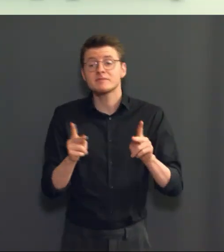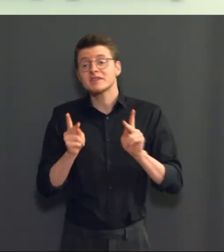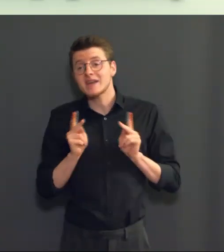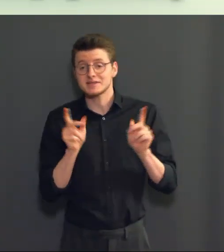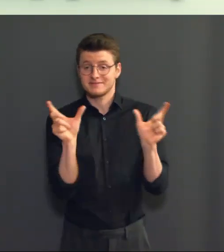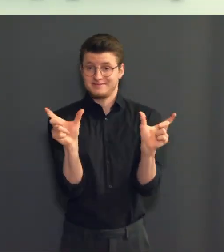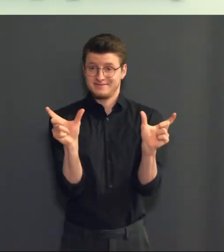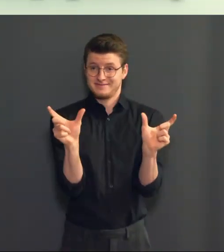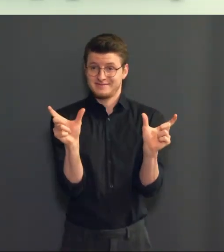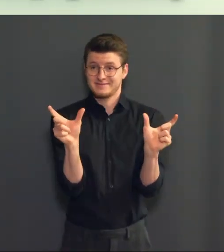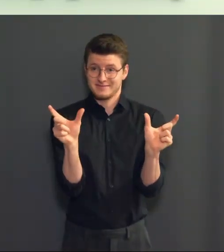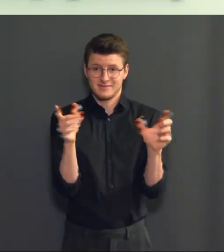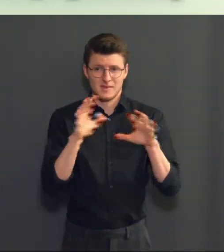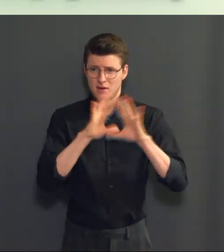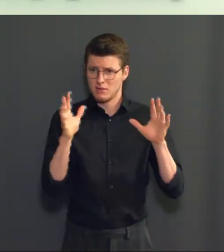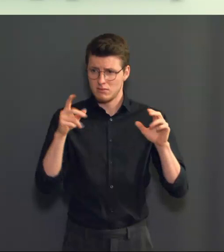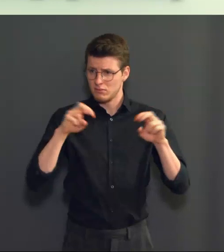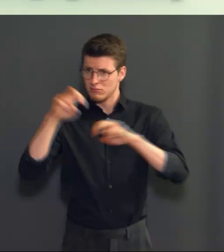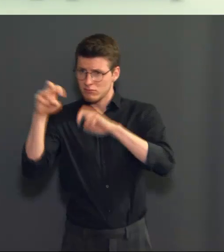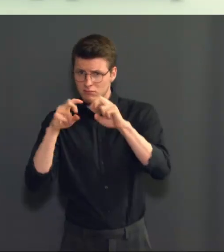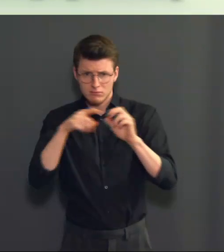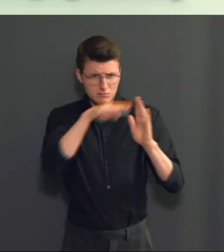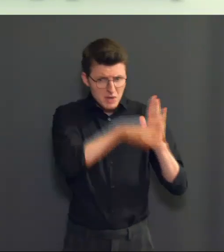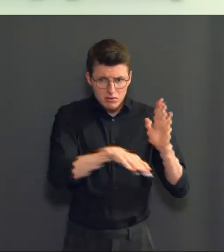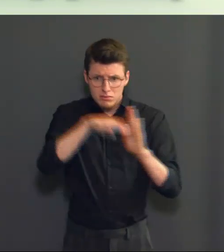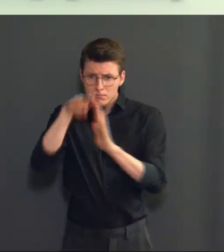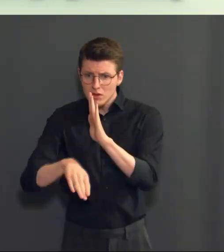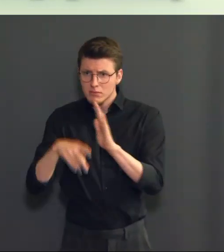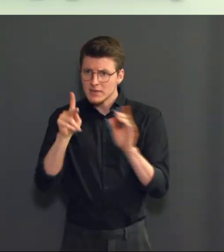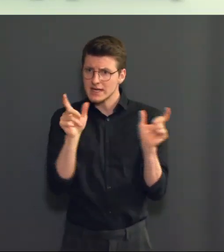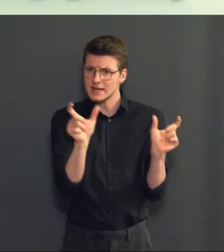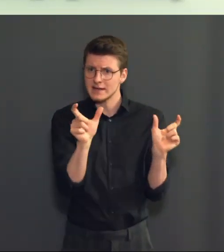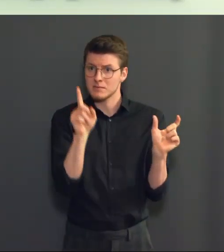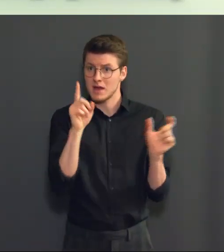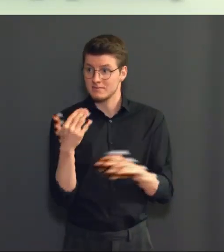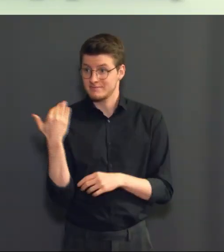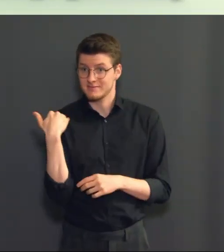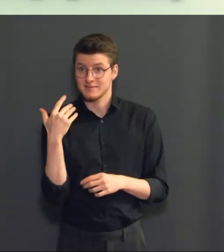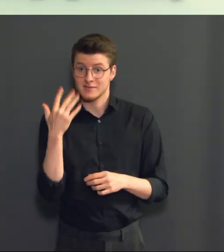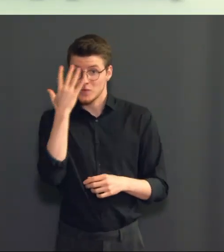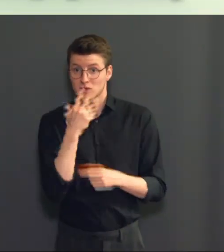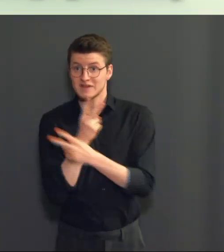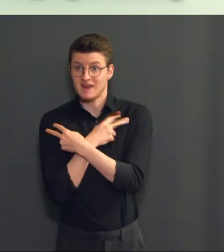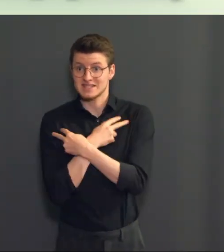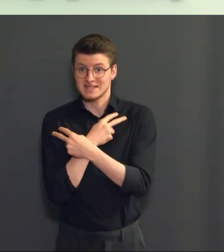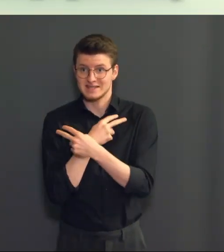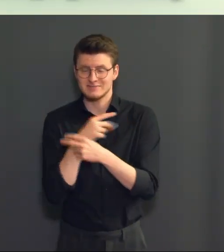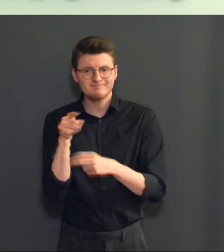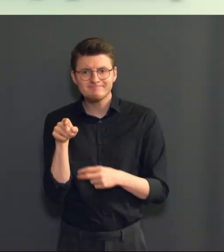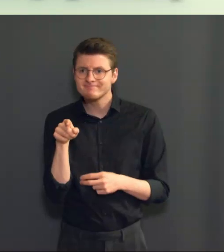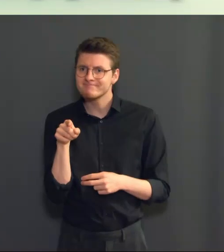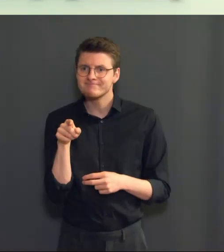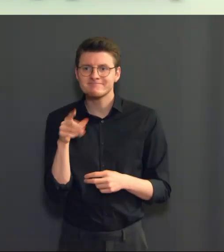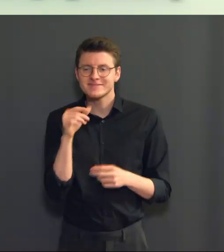mobiliteit algemeen fel verminderde, was dit veel minder het geval voor de krokusvakantie, als ook tot voor